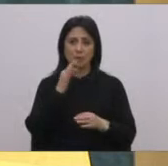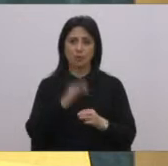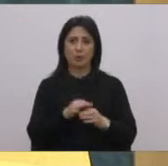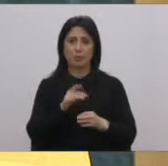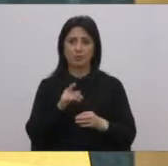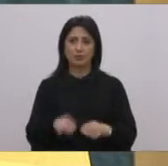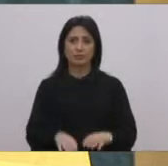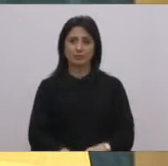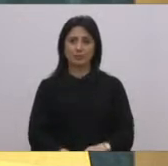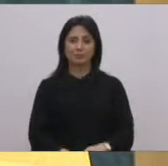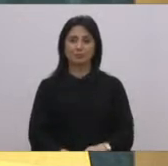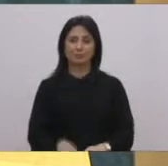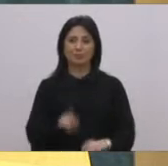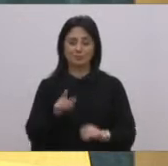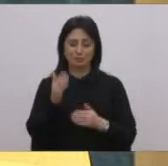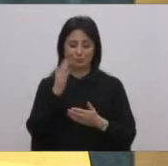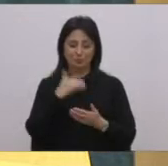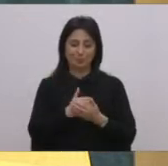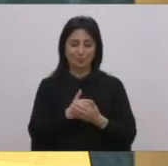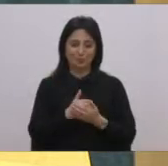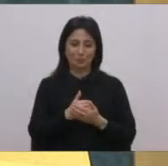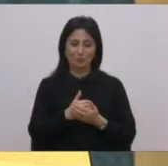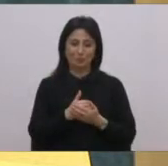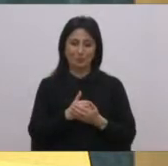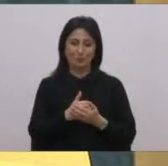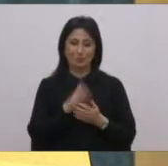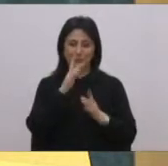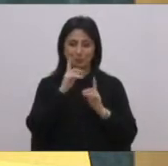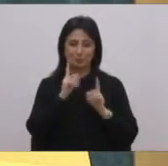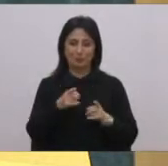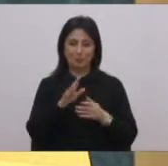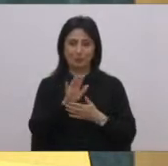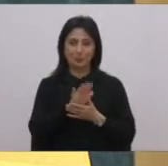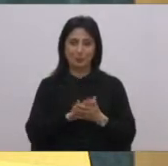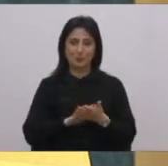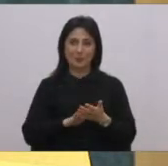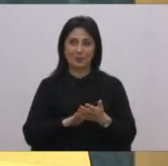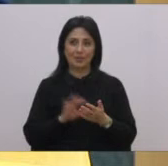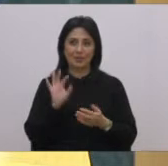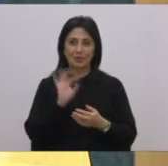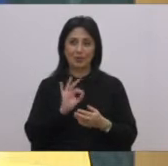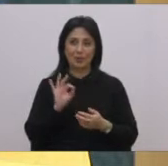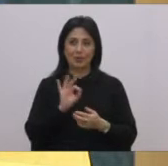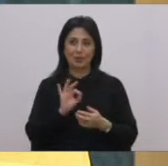პასუხისგებაში. ამის შემდგომ ბუნებრივია გაგრძელდა აღნიშნული